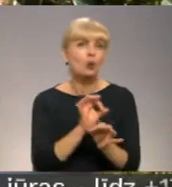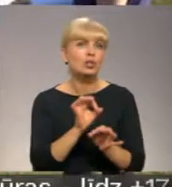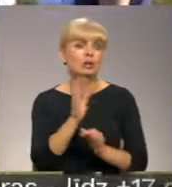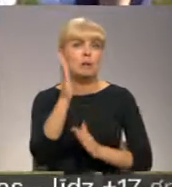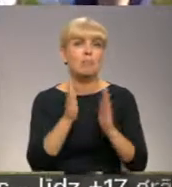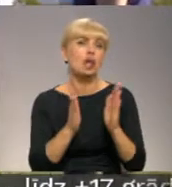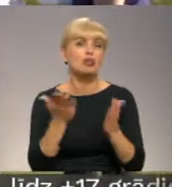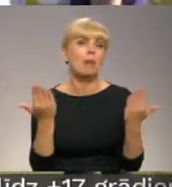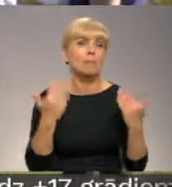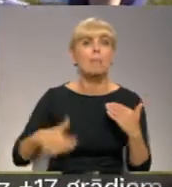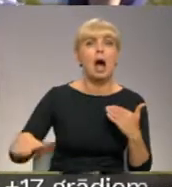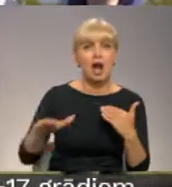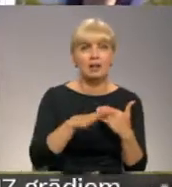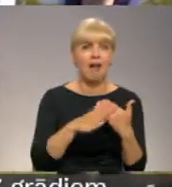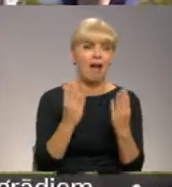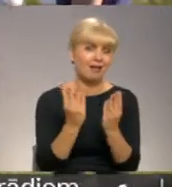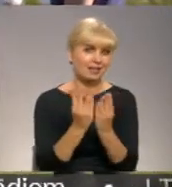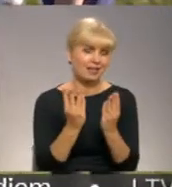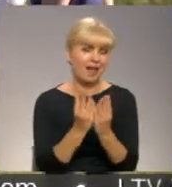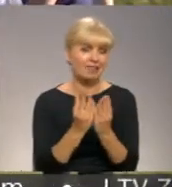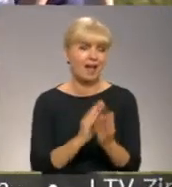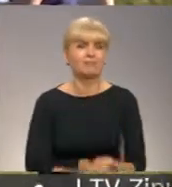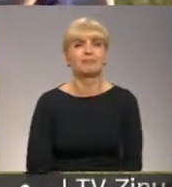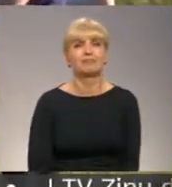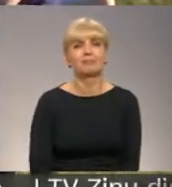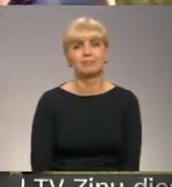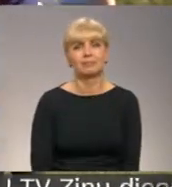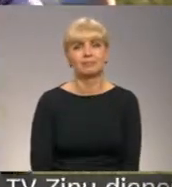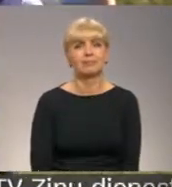estrādē. Sandra Vondarevska, Niklaus Miezis, 5. Novads.